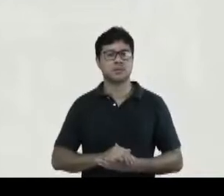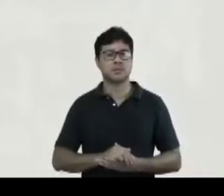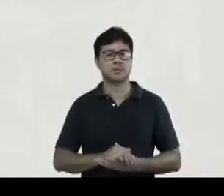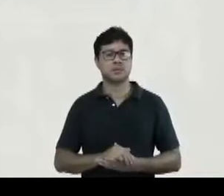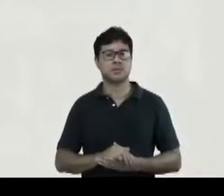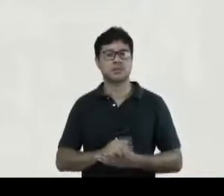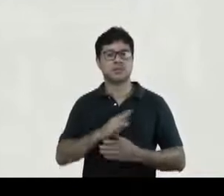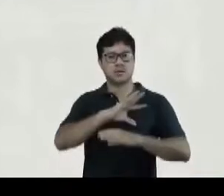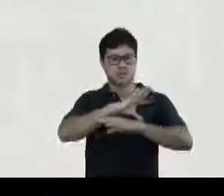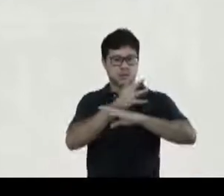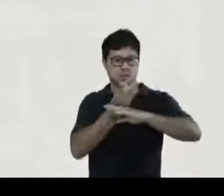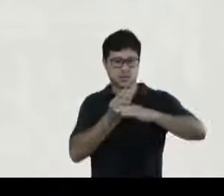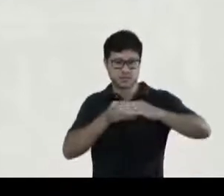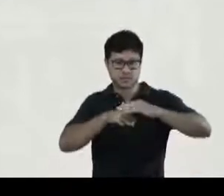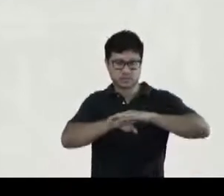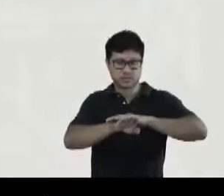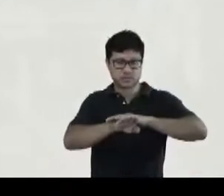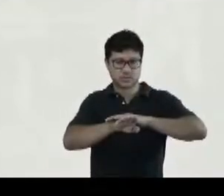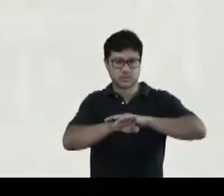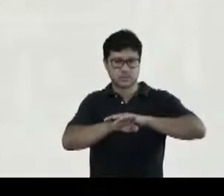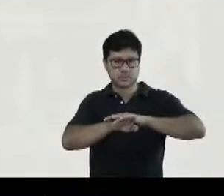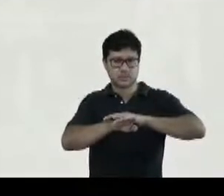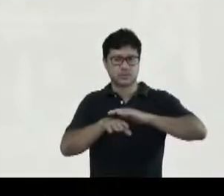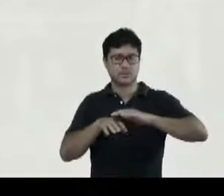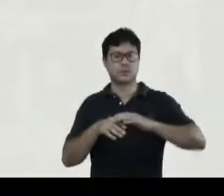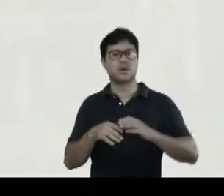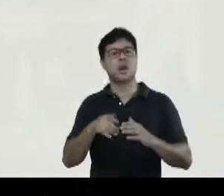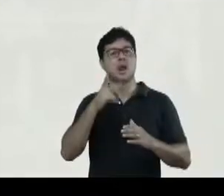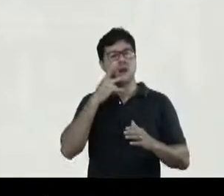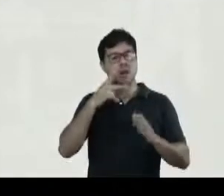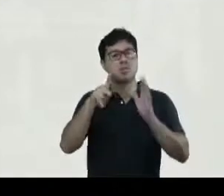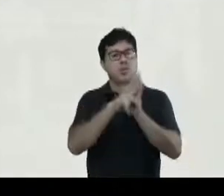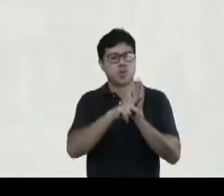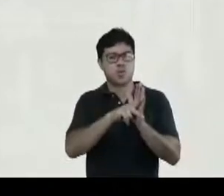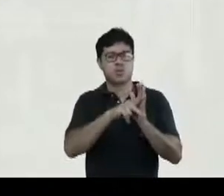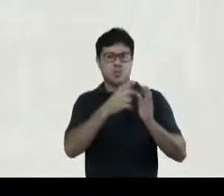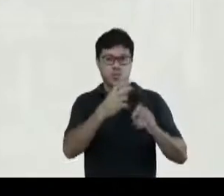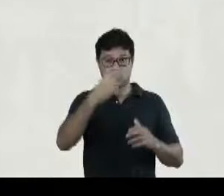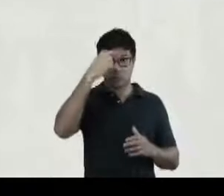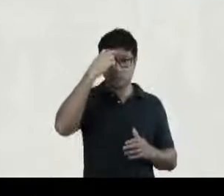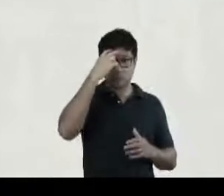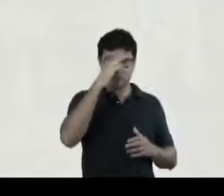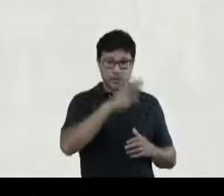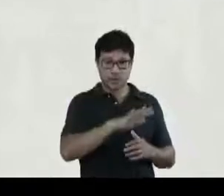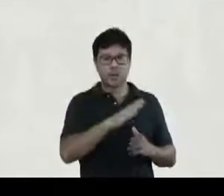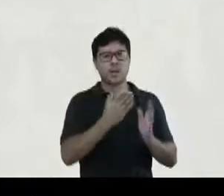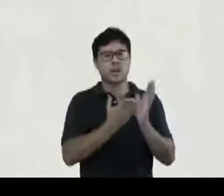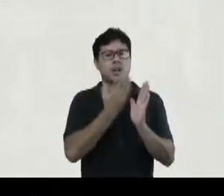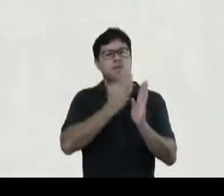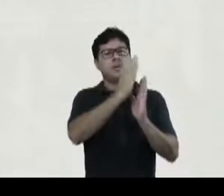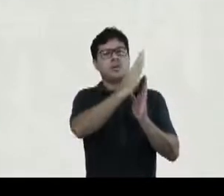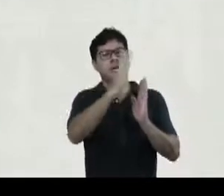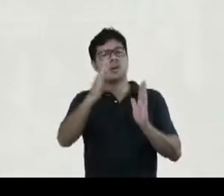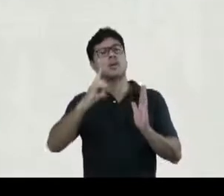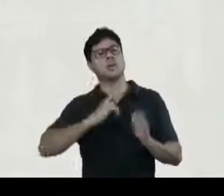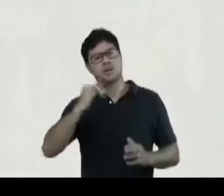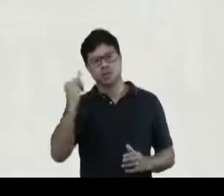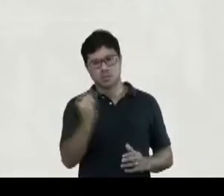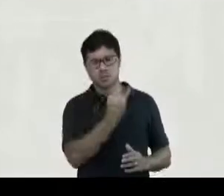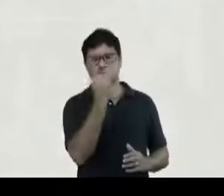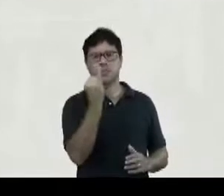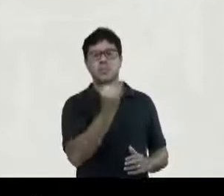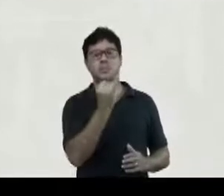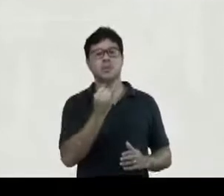kulturelle Erbe, spielen für die geisteswissenschaftliche Forschung eine wichtige Rolle. Unter Altbestand verstehe